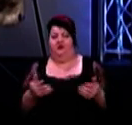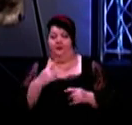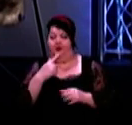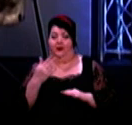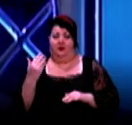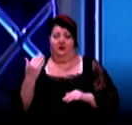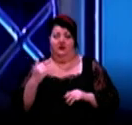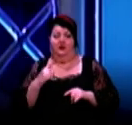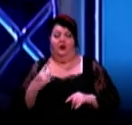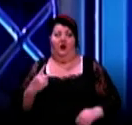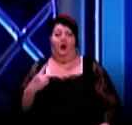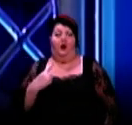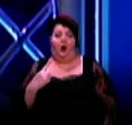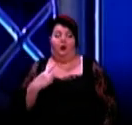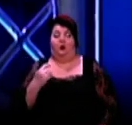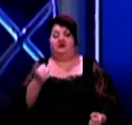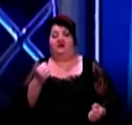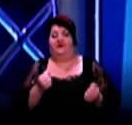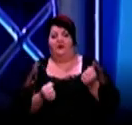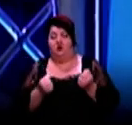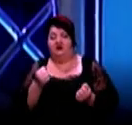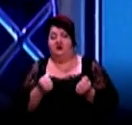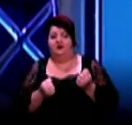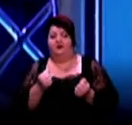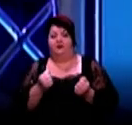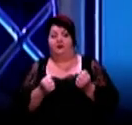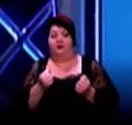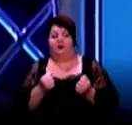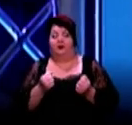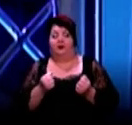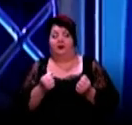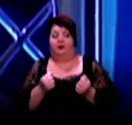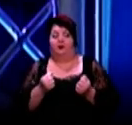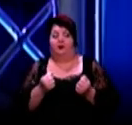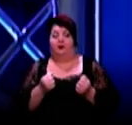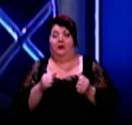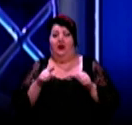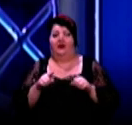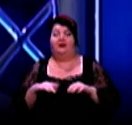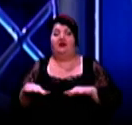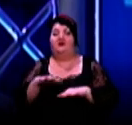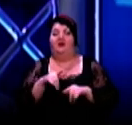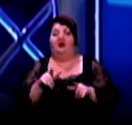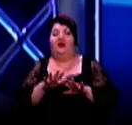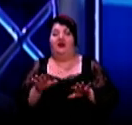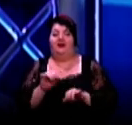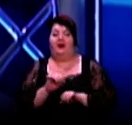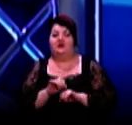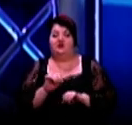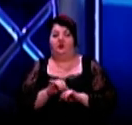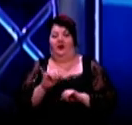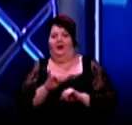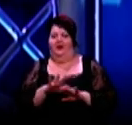Нещодавно то про охоронці, водії. В будь-якому випадку це ті сфери, які не зупинилися і не